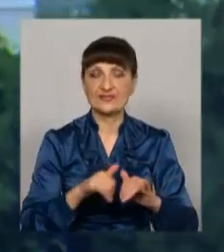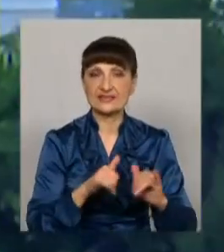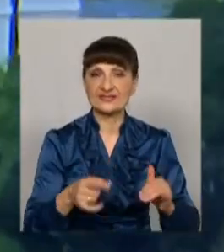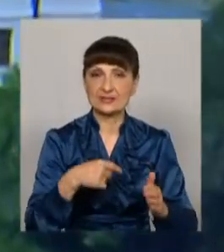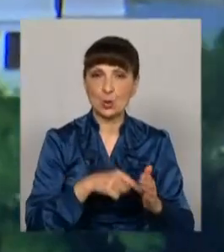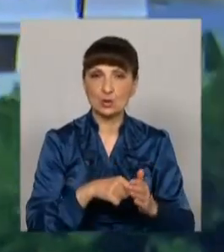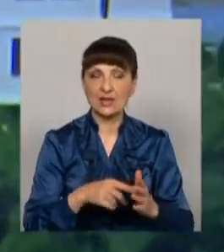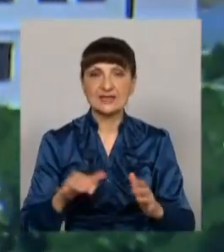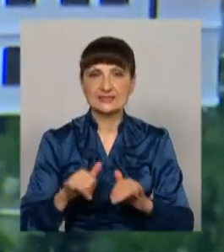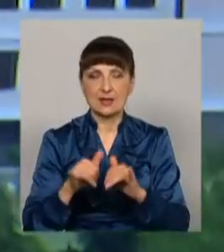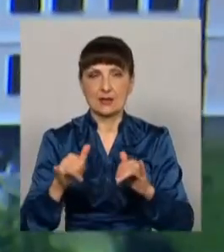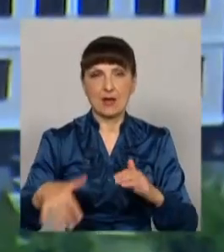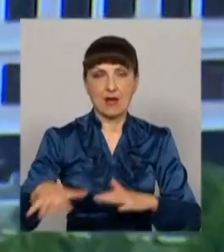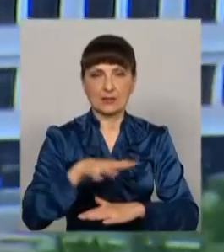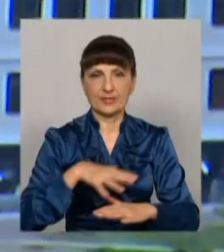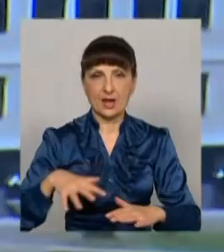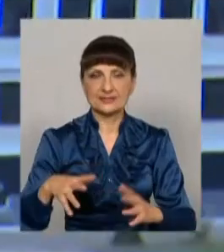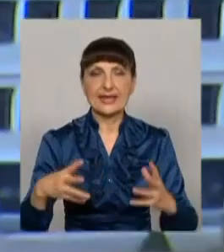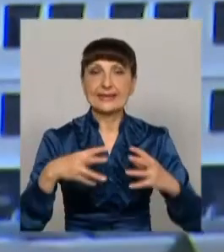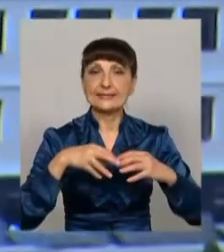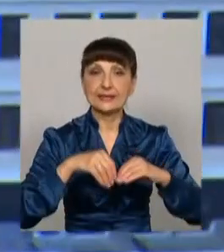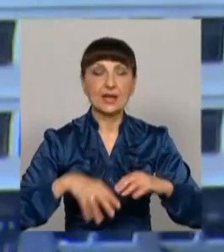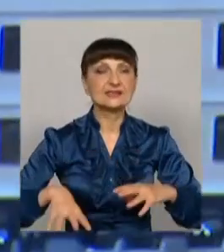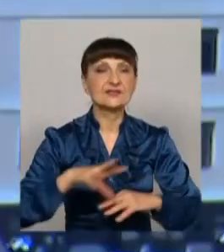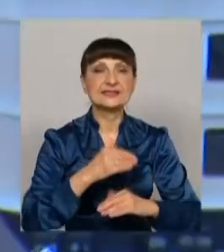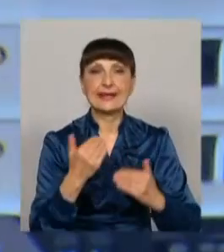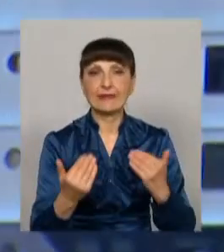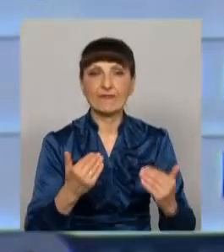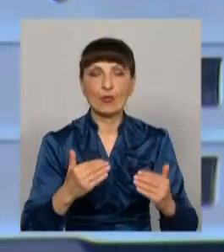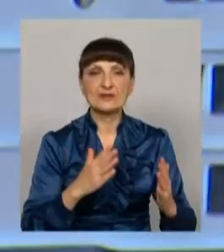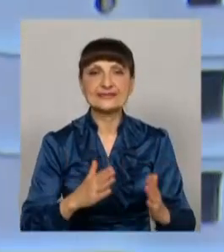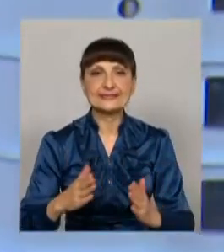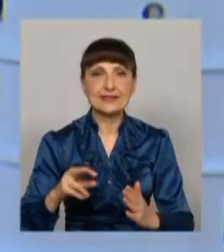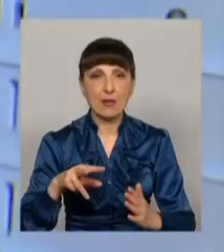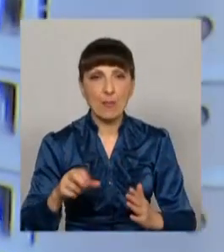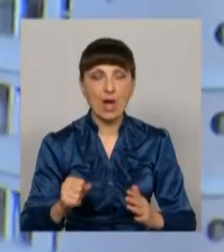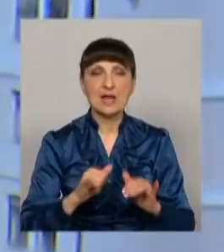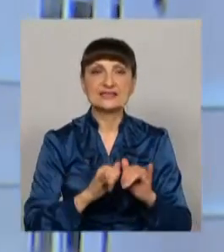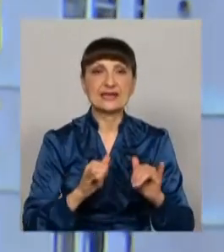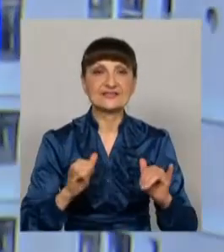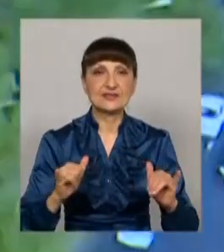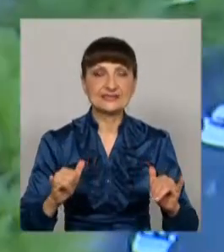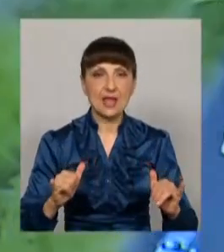с агломерацией. Интеграция всех его систем с развитием и